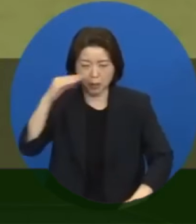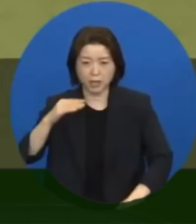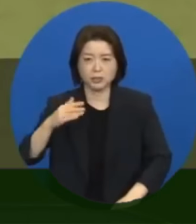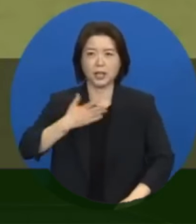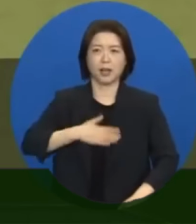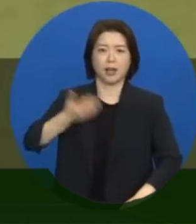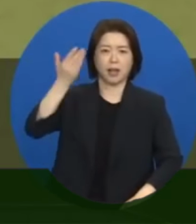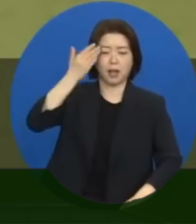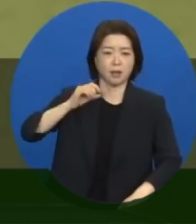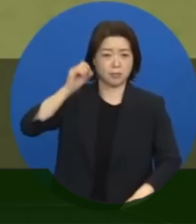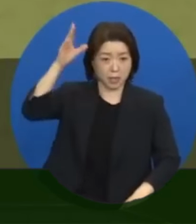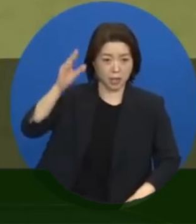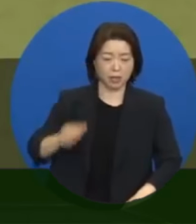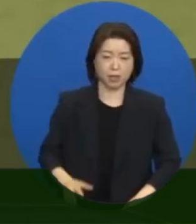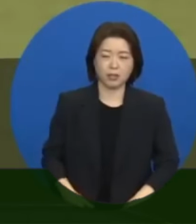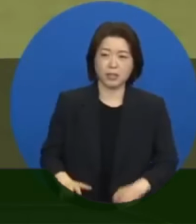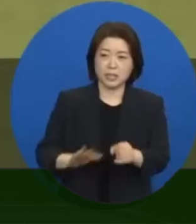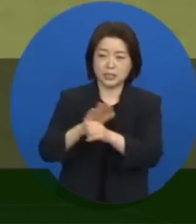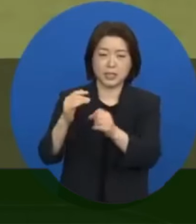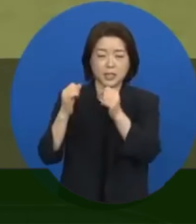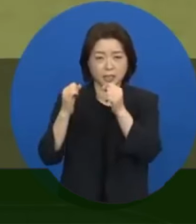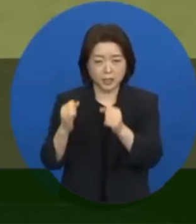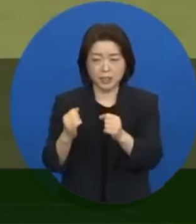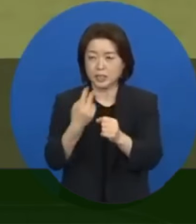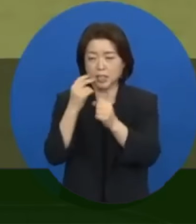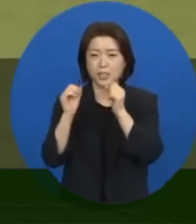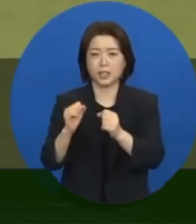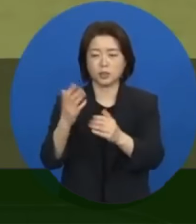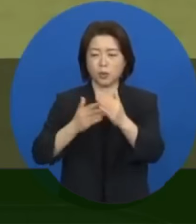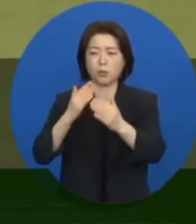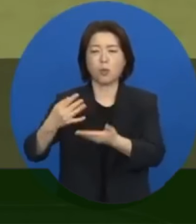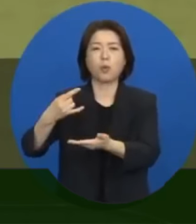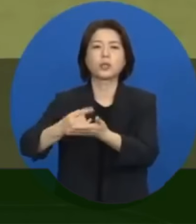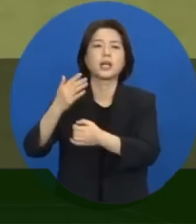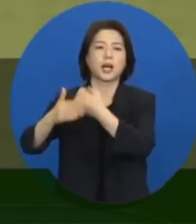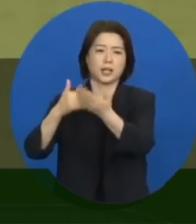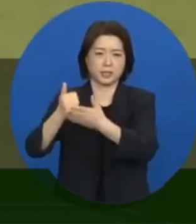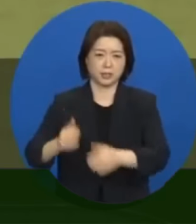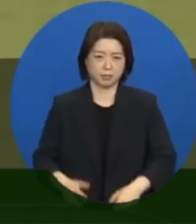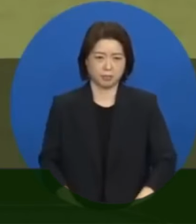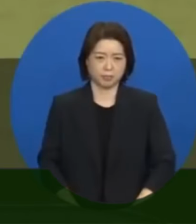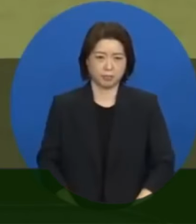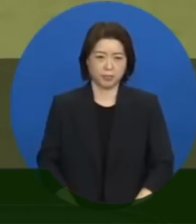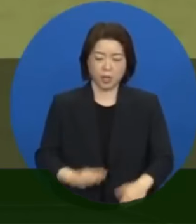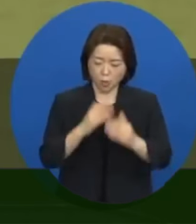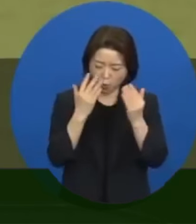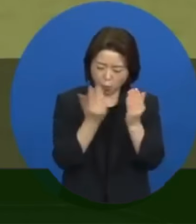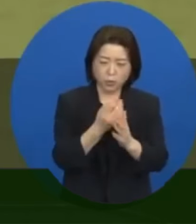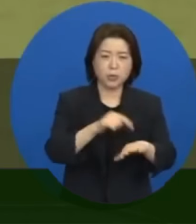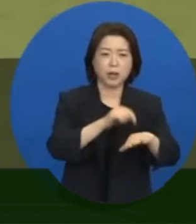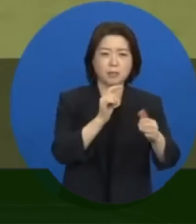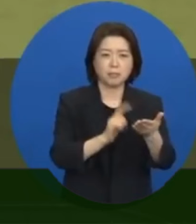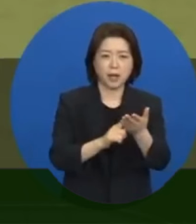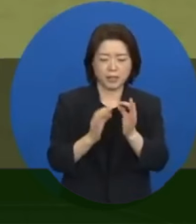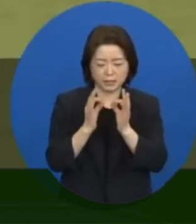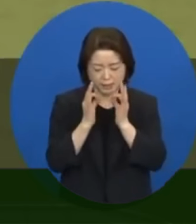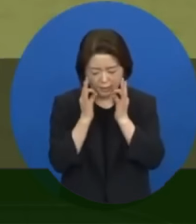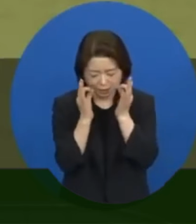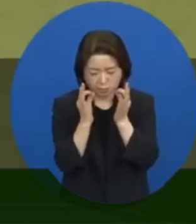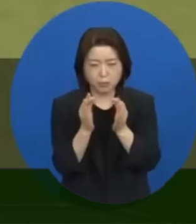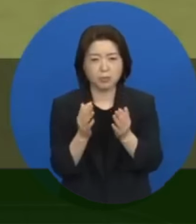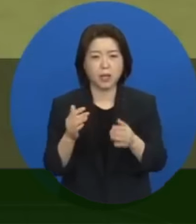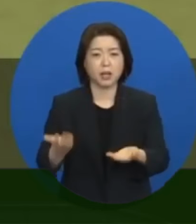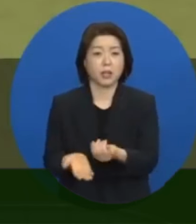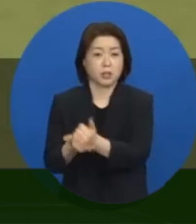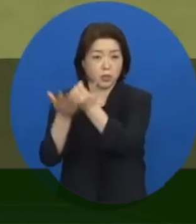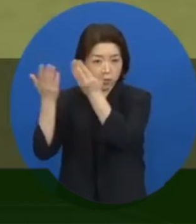공의로운 분이시다 온전한 마음과 기쁜 마음으로 정성을 다하여 섬기도록 해라 대충